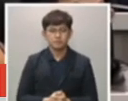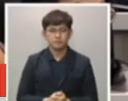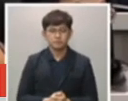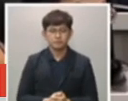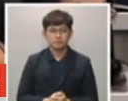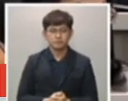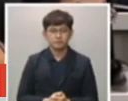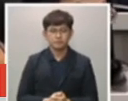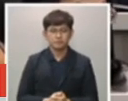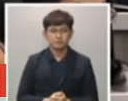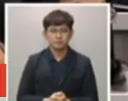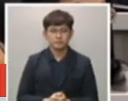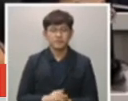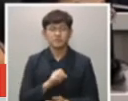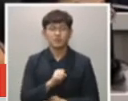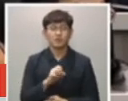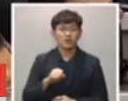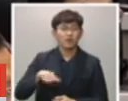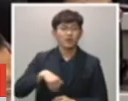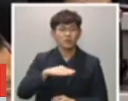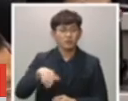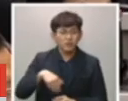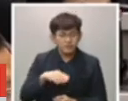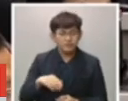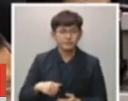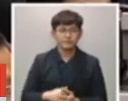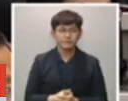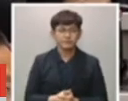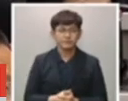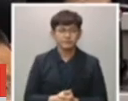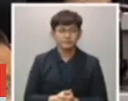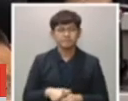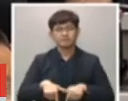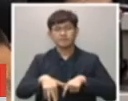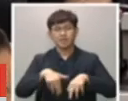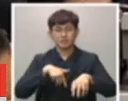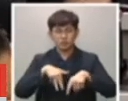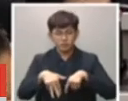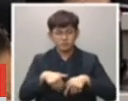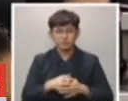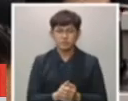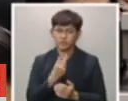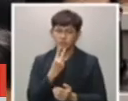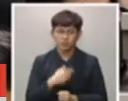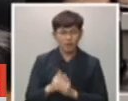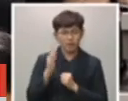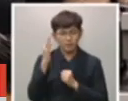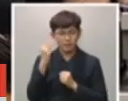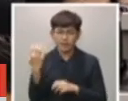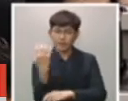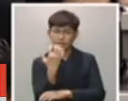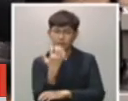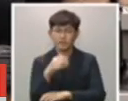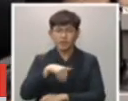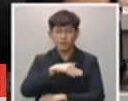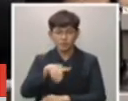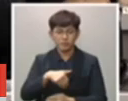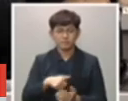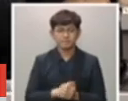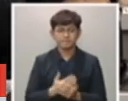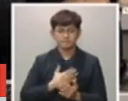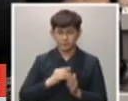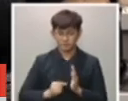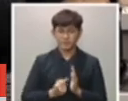เพื่อนสมาชิกสภาผู้แทนราษฎรพี่น้องประชาชนที่ติดตามการอภิปรายครับผมขอเริ่มอย่างนี้